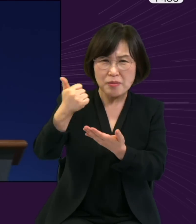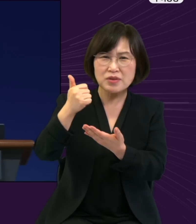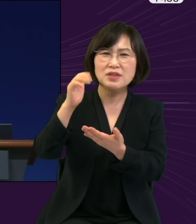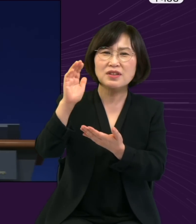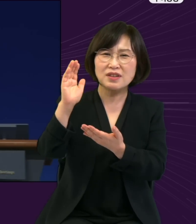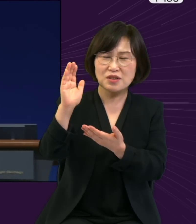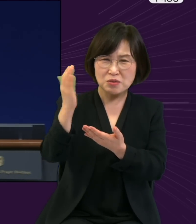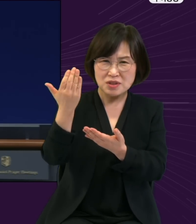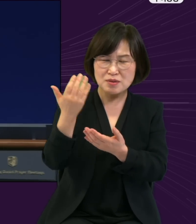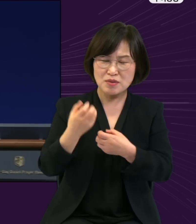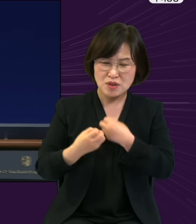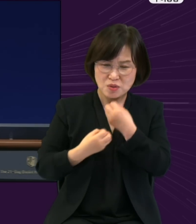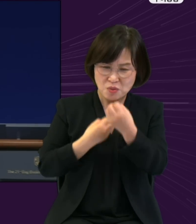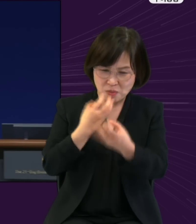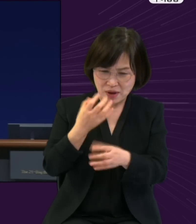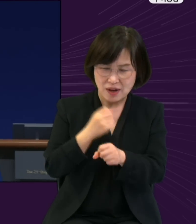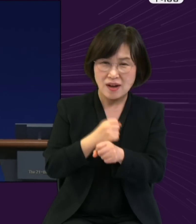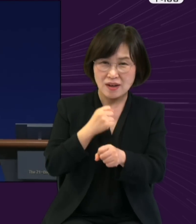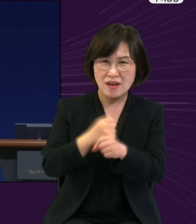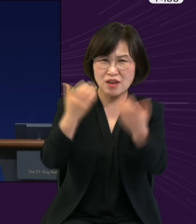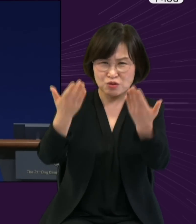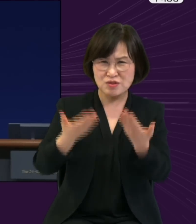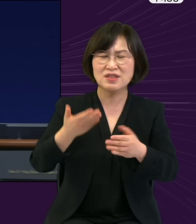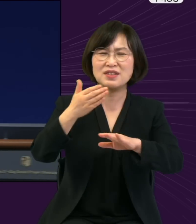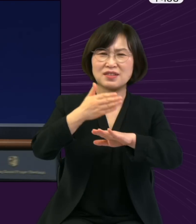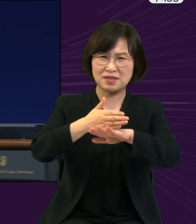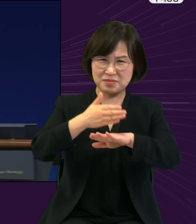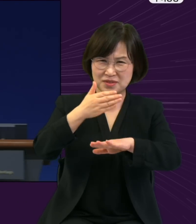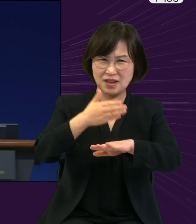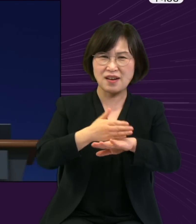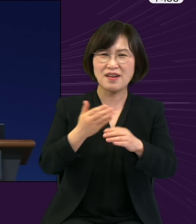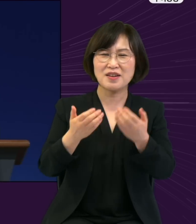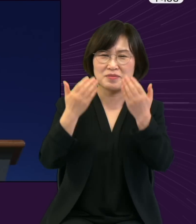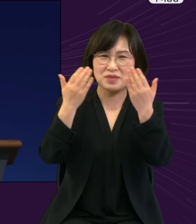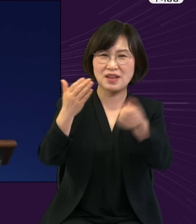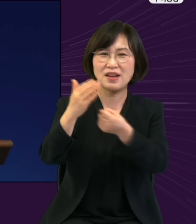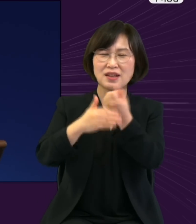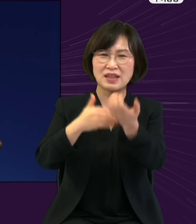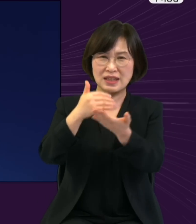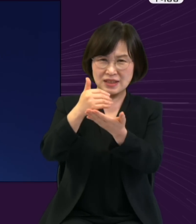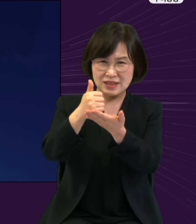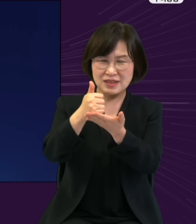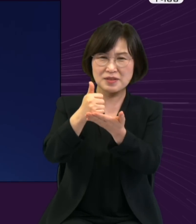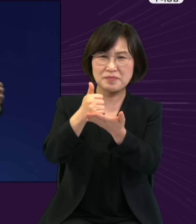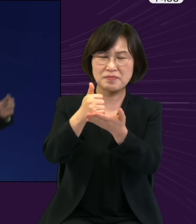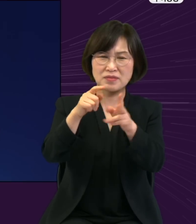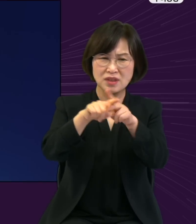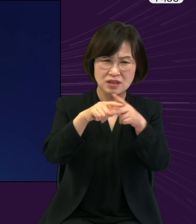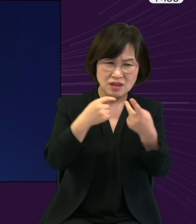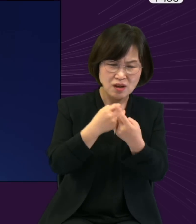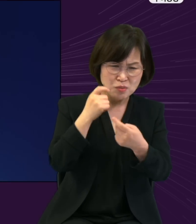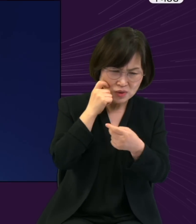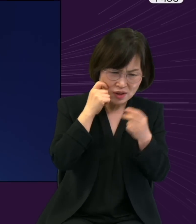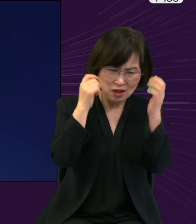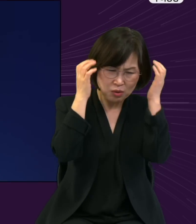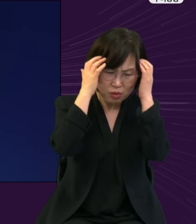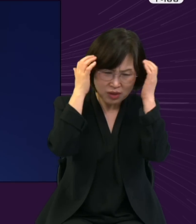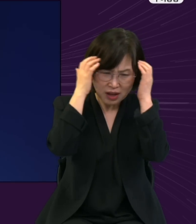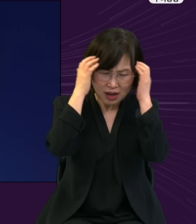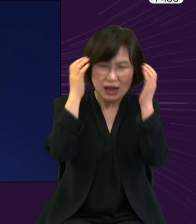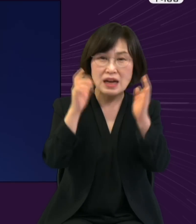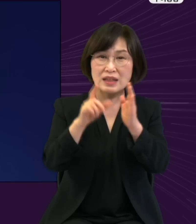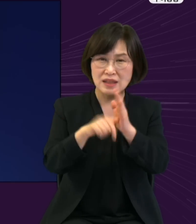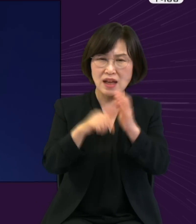되심을 고백할 수 있게 하심을 감사합니다. 하나님, 이해할 수 없는 고난 속에서